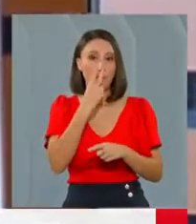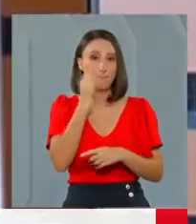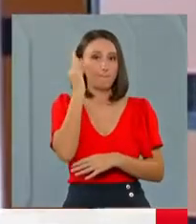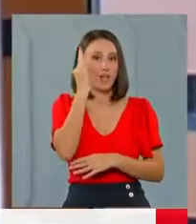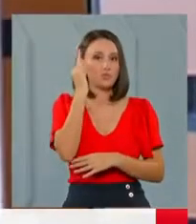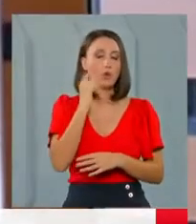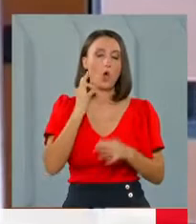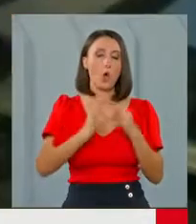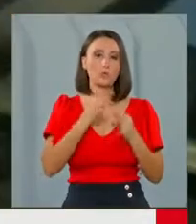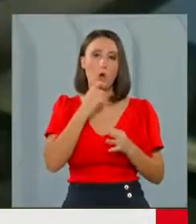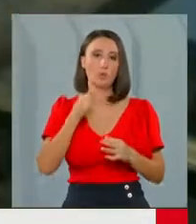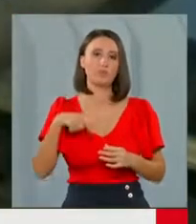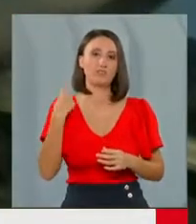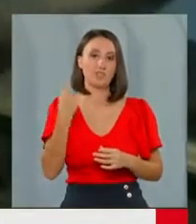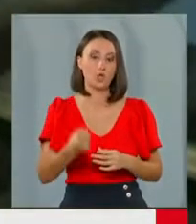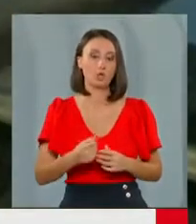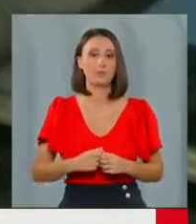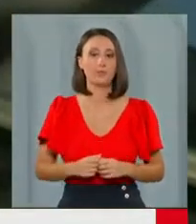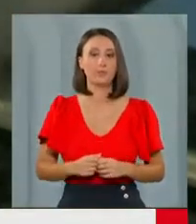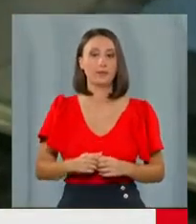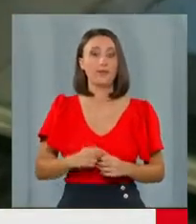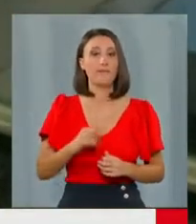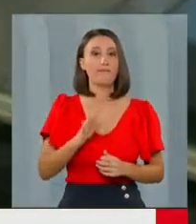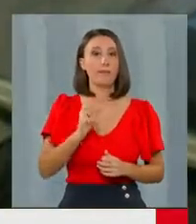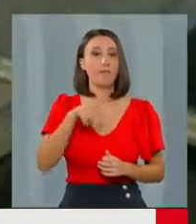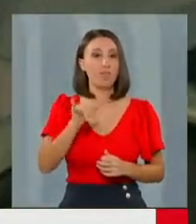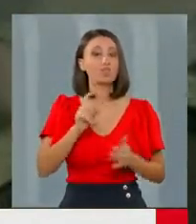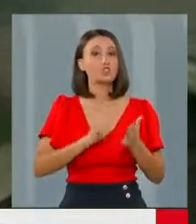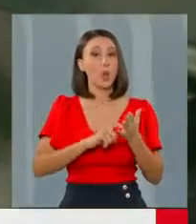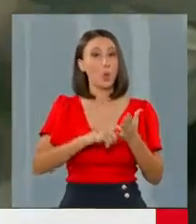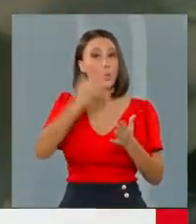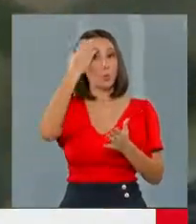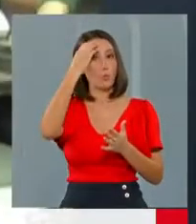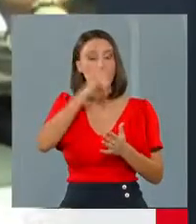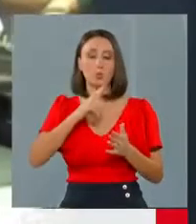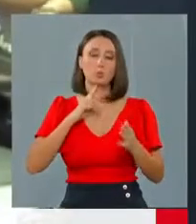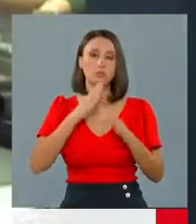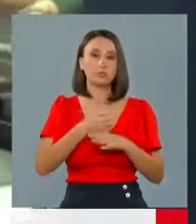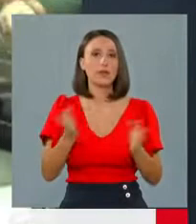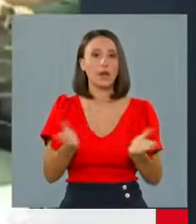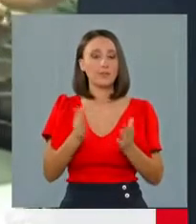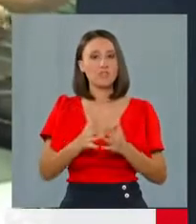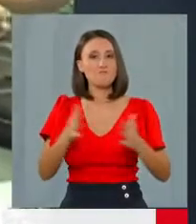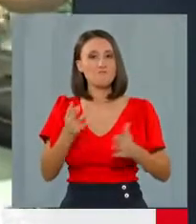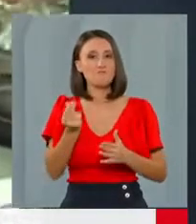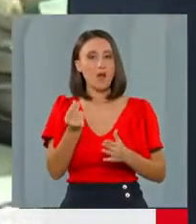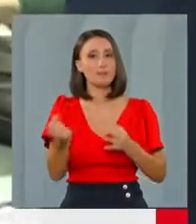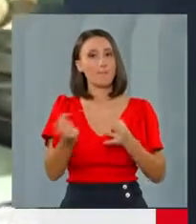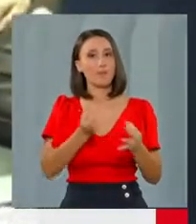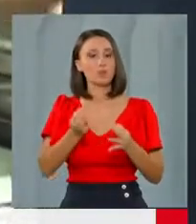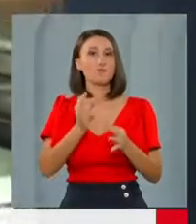previziunile economice pentru anul viitor. Totodată, FMI cere guvernelor să nu accelereze inflația prin măsuri